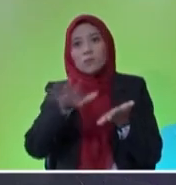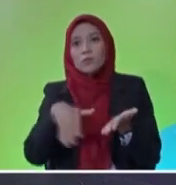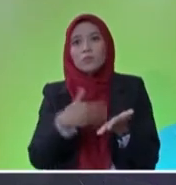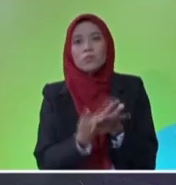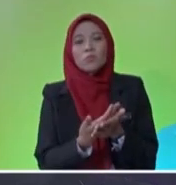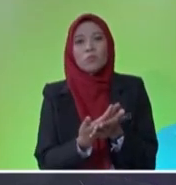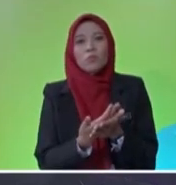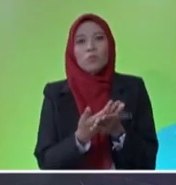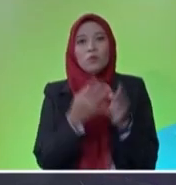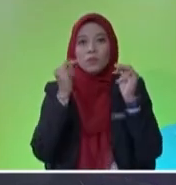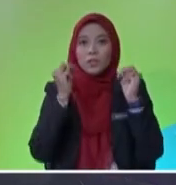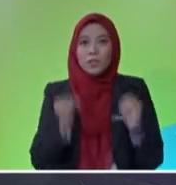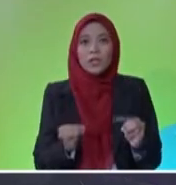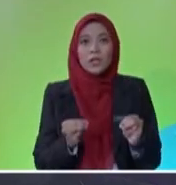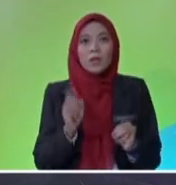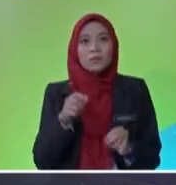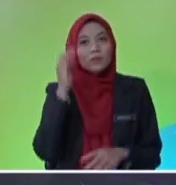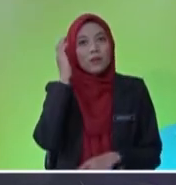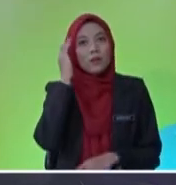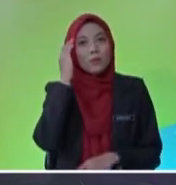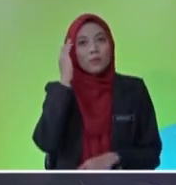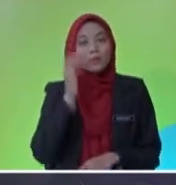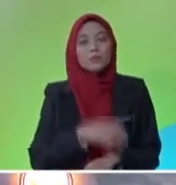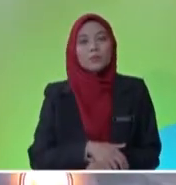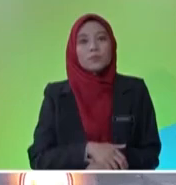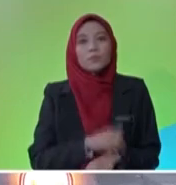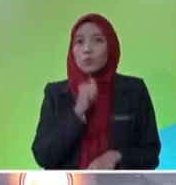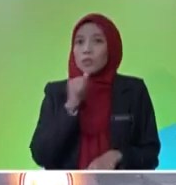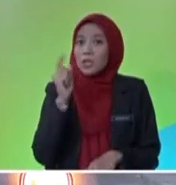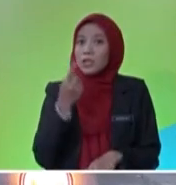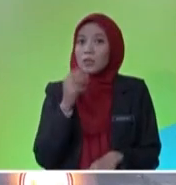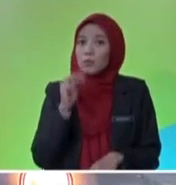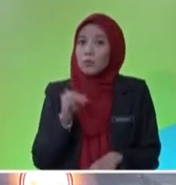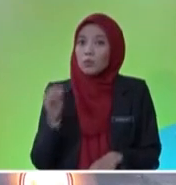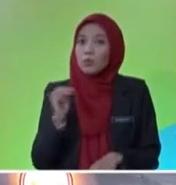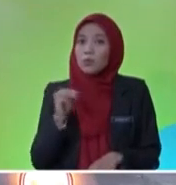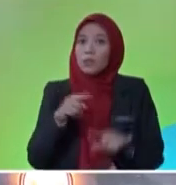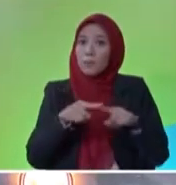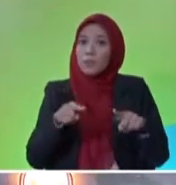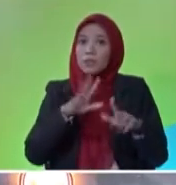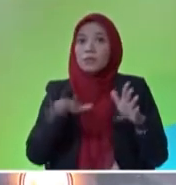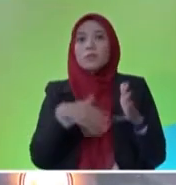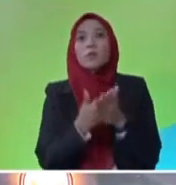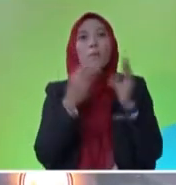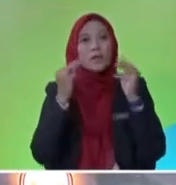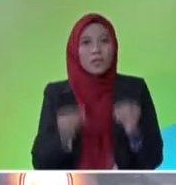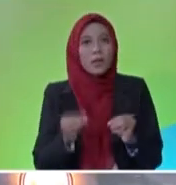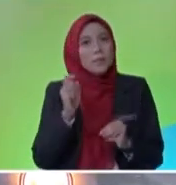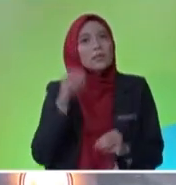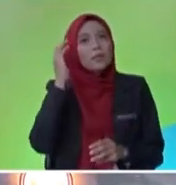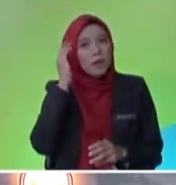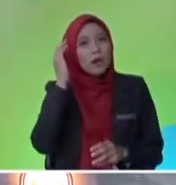masyarakat penuh tahu Iya baik TTG buka saja burung murai Tetapi semua lapisan masyarakat perlu tahu macam Annisa guys ini